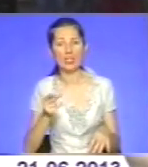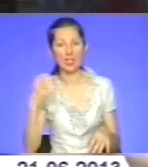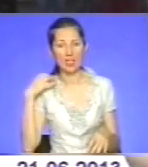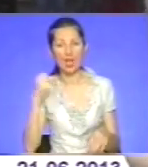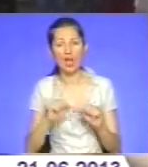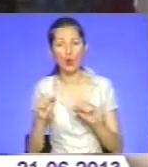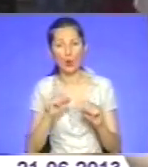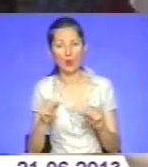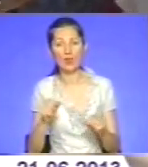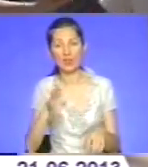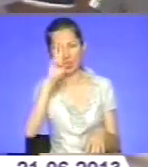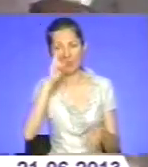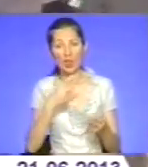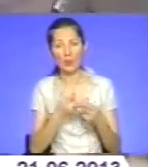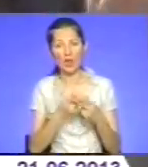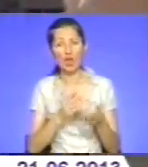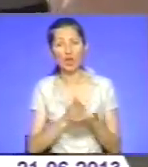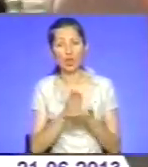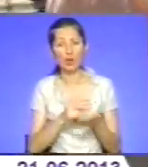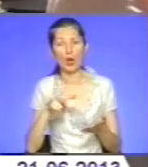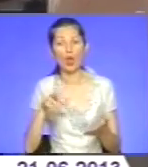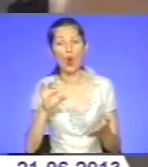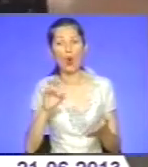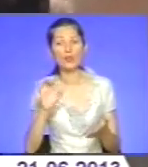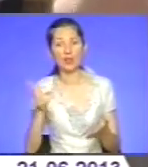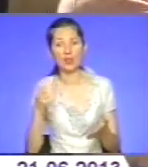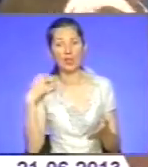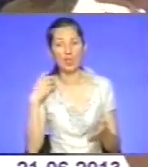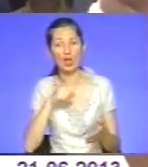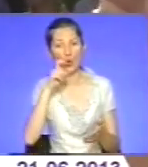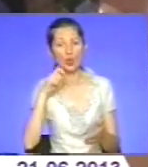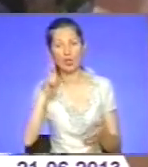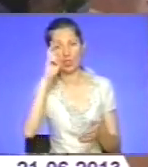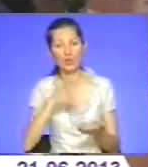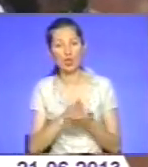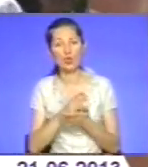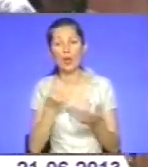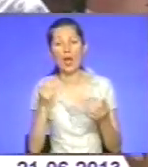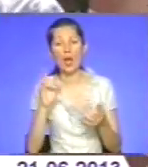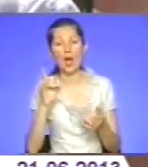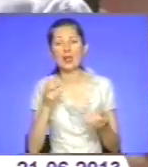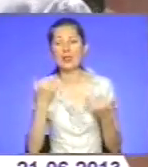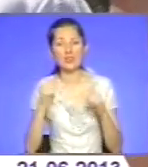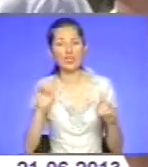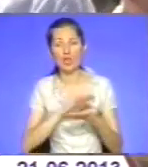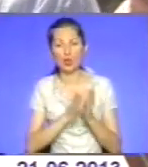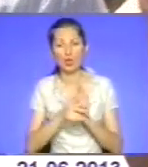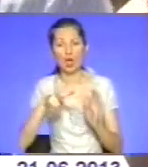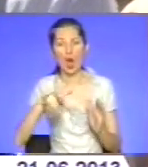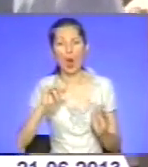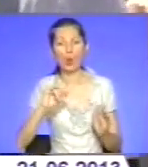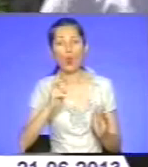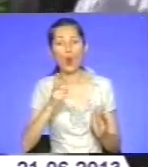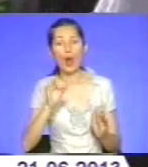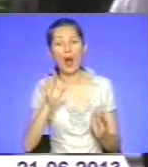Державної пенітенціарної служби Павло Лосик, начальник управління Державної служби України з надзвичайних ситуацій Євген Лукавий, начальник управління з питань